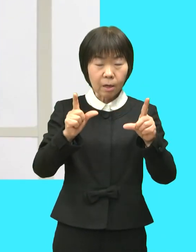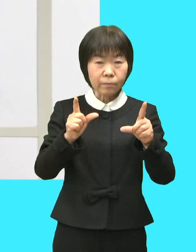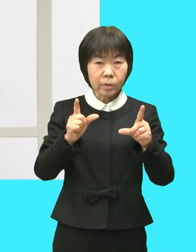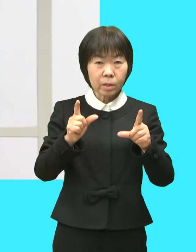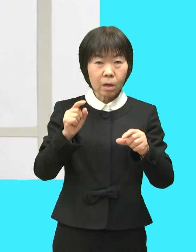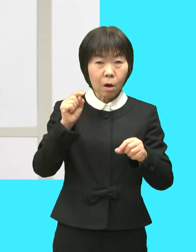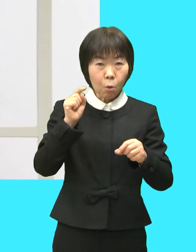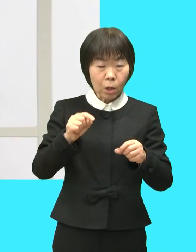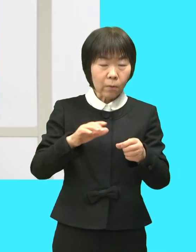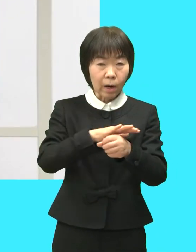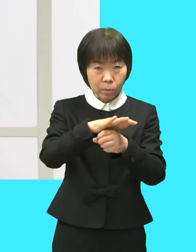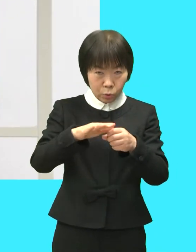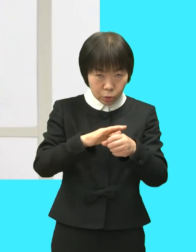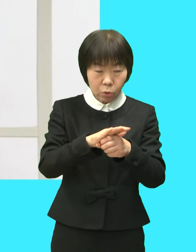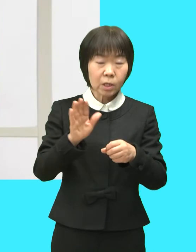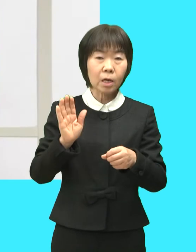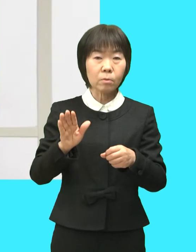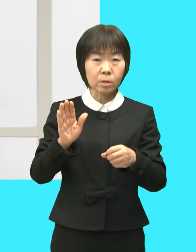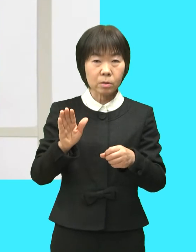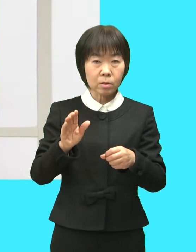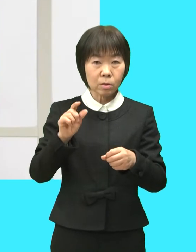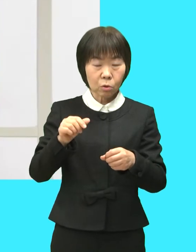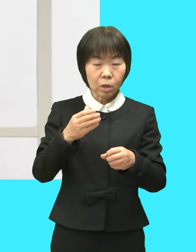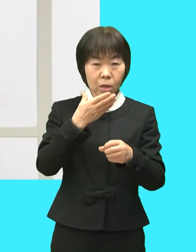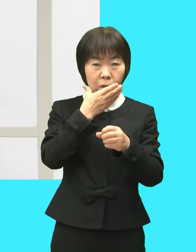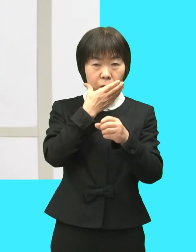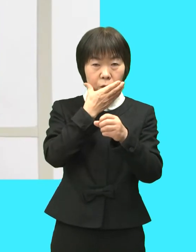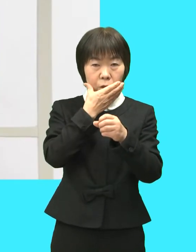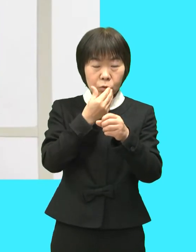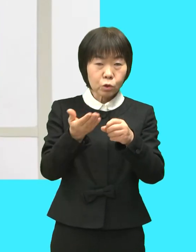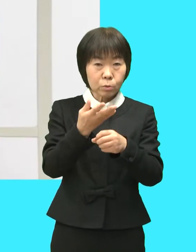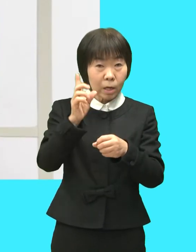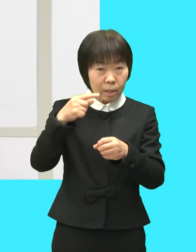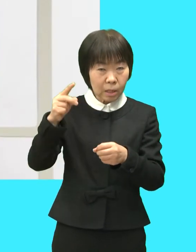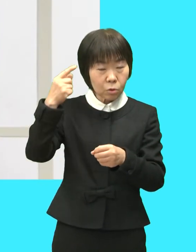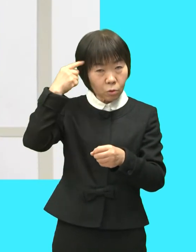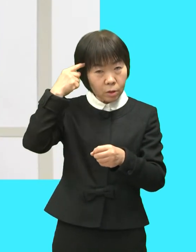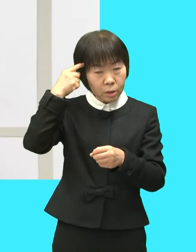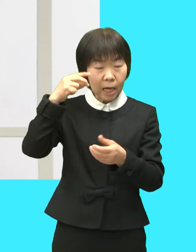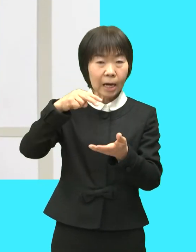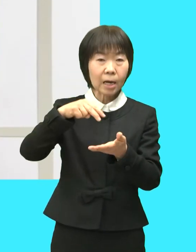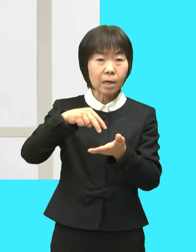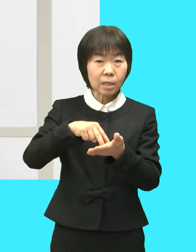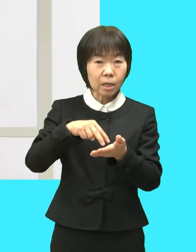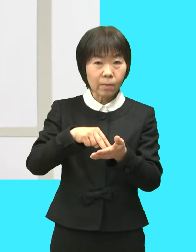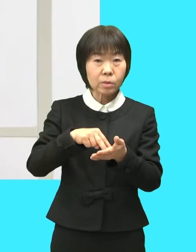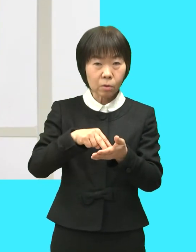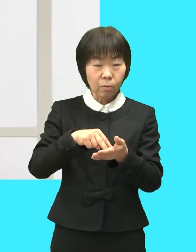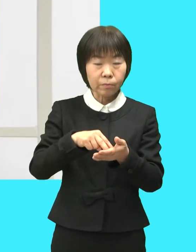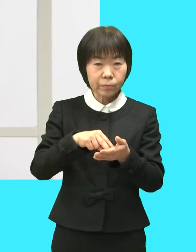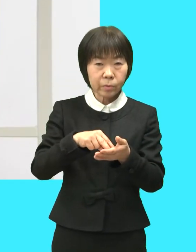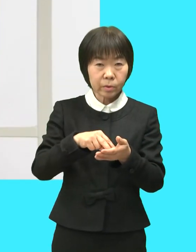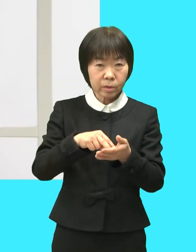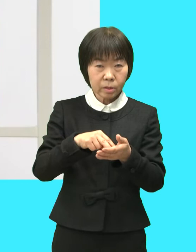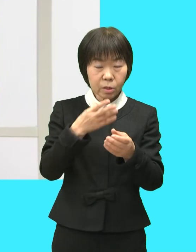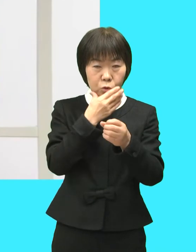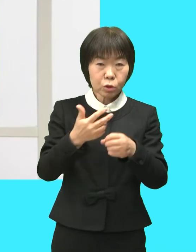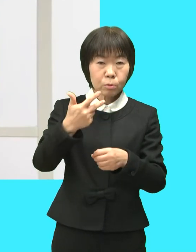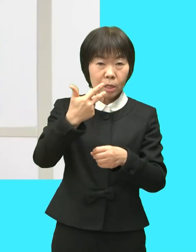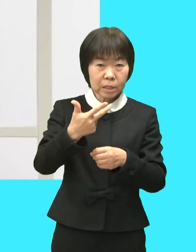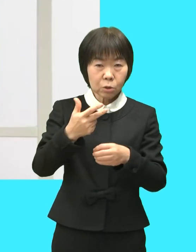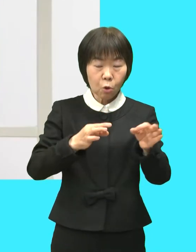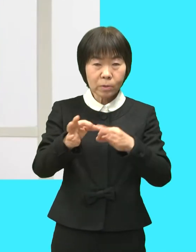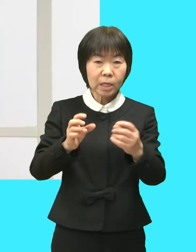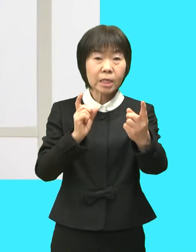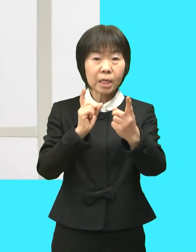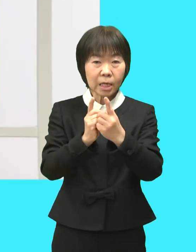非常に重要な要素であります。これを福島県に置き換えますと、先月12月に福島市のお店